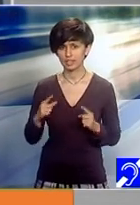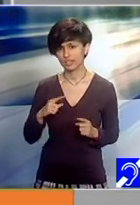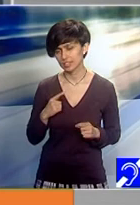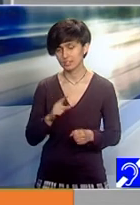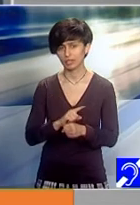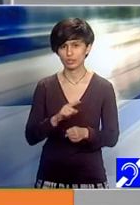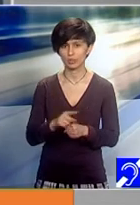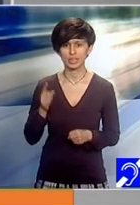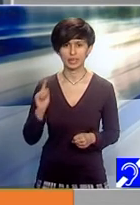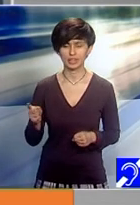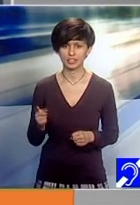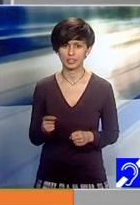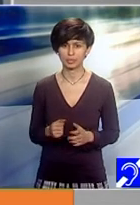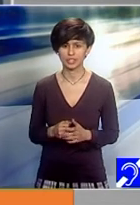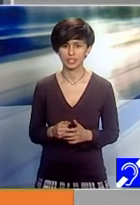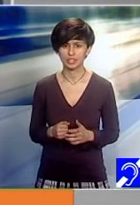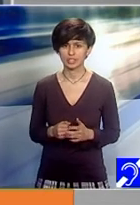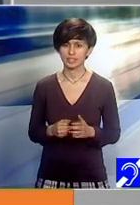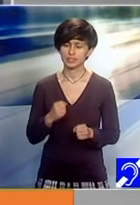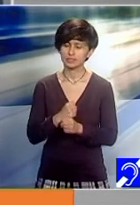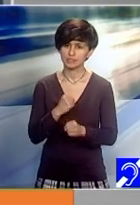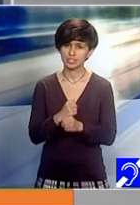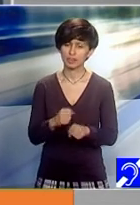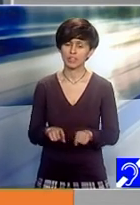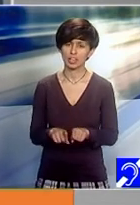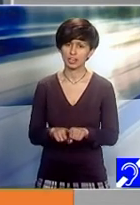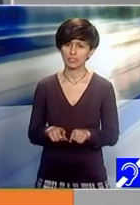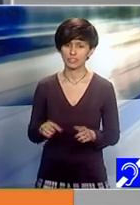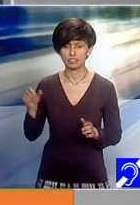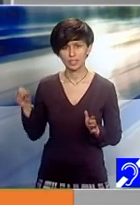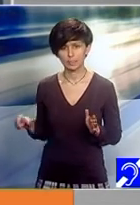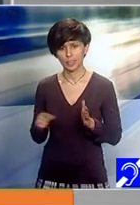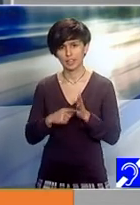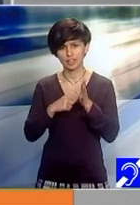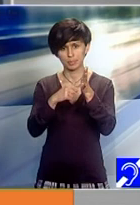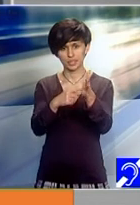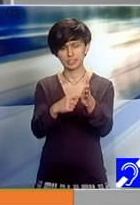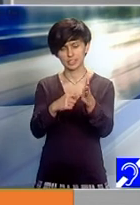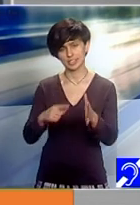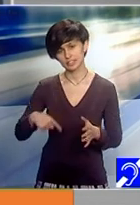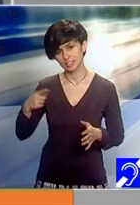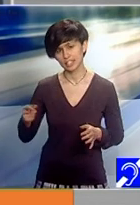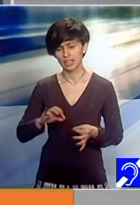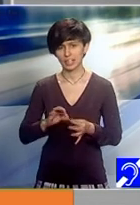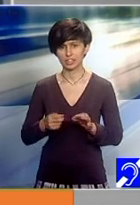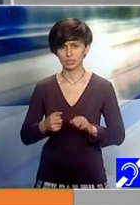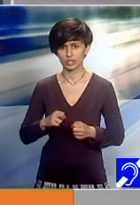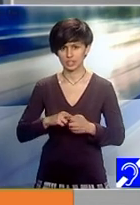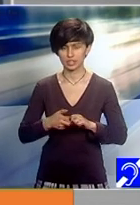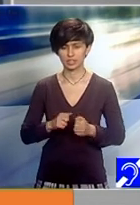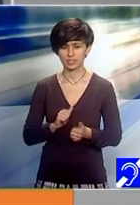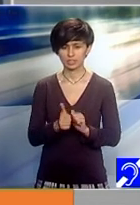pe care ar putea să-l preia reprezentanții altor sporturi din România, să menținem o linie de